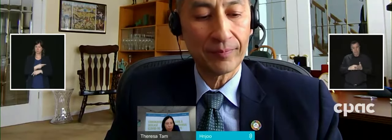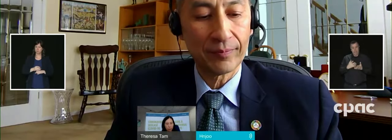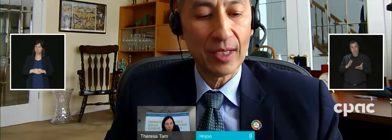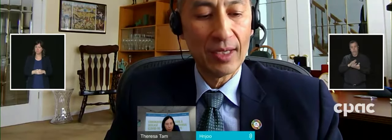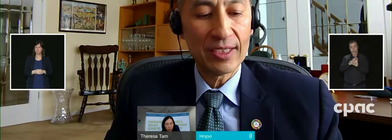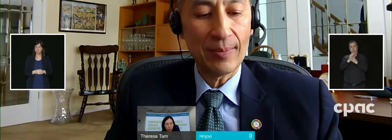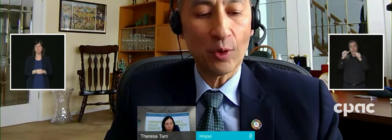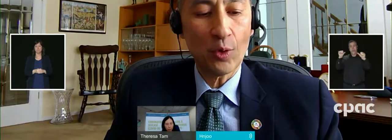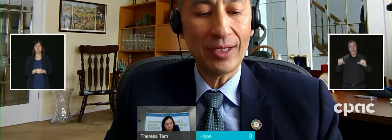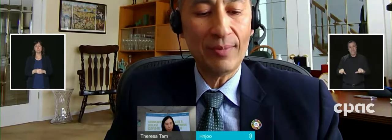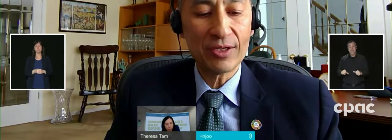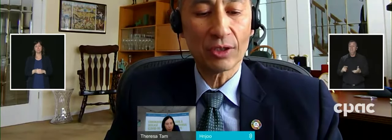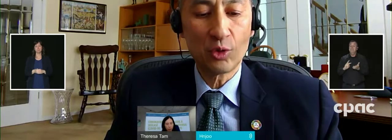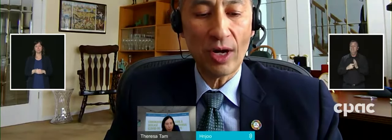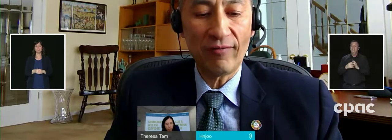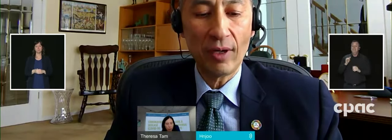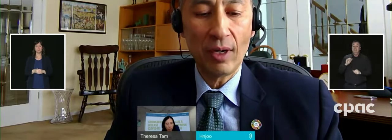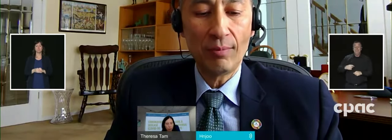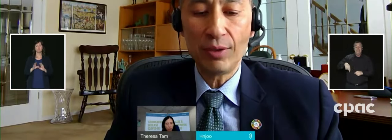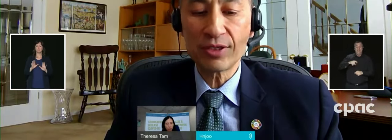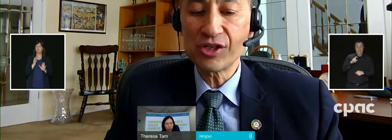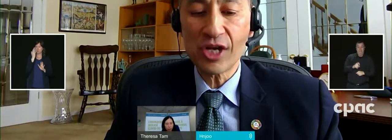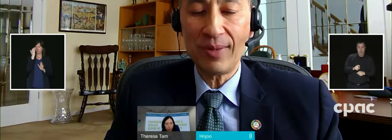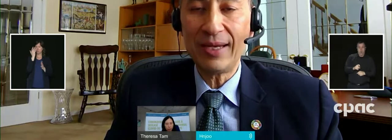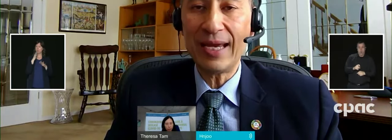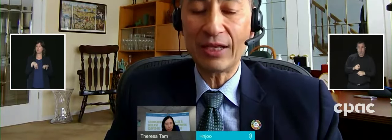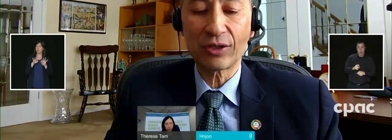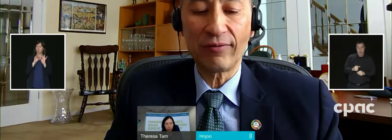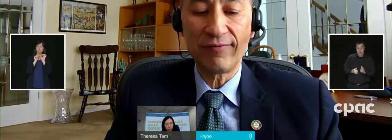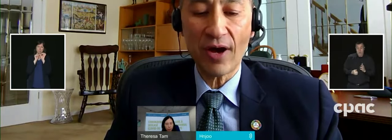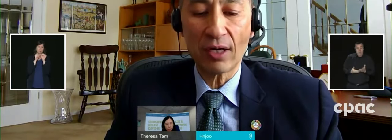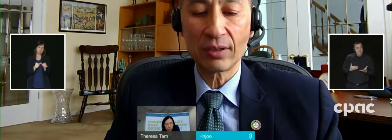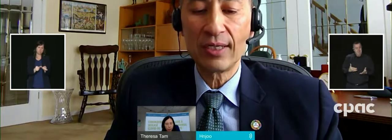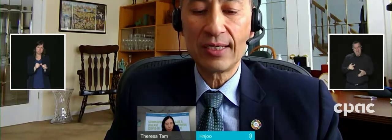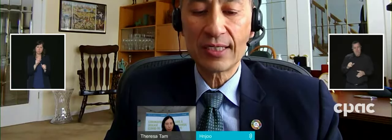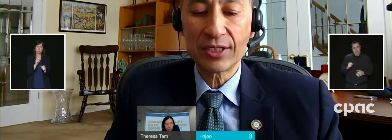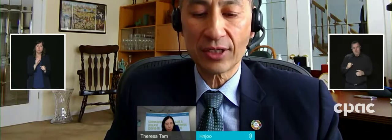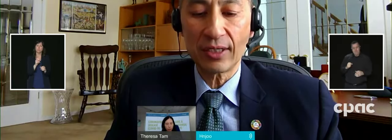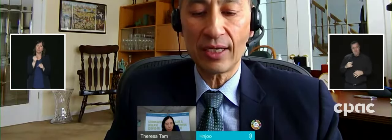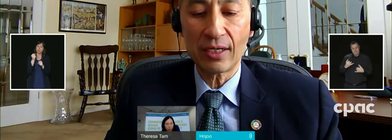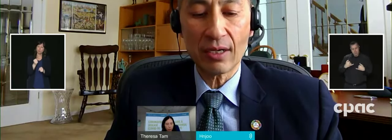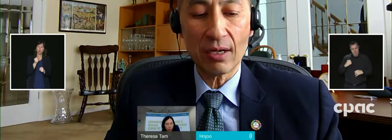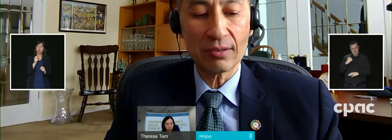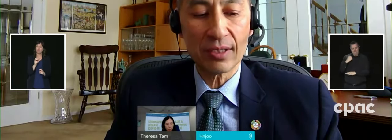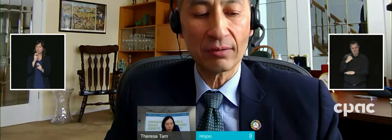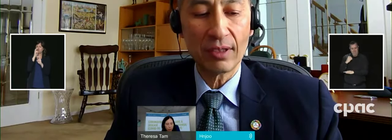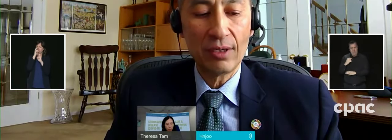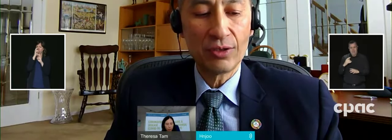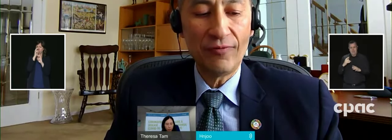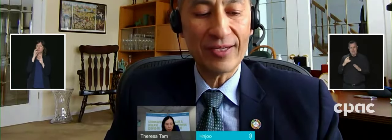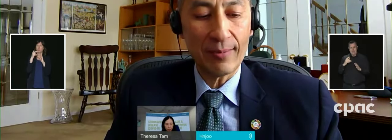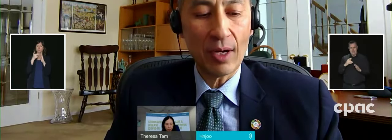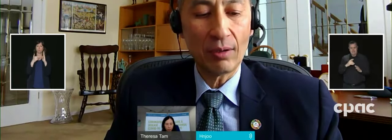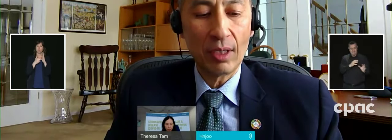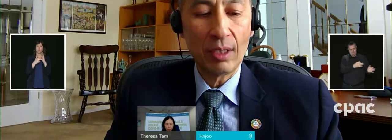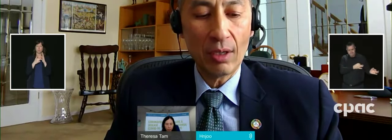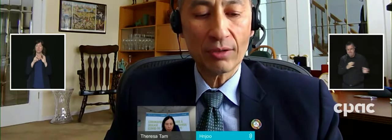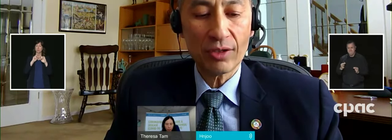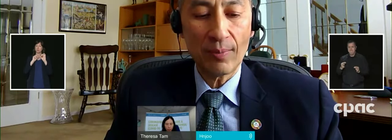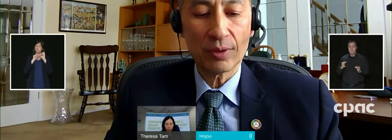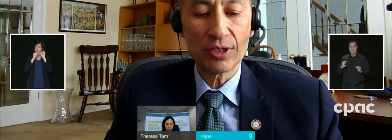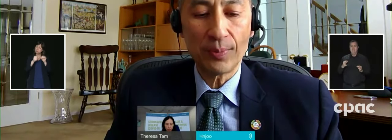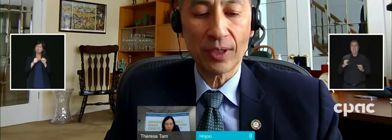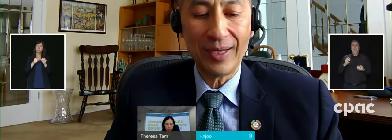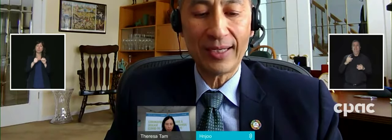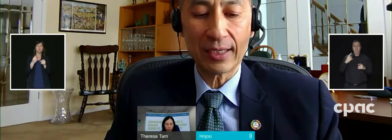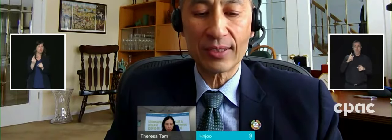augmentée. C'est pourquoi les mesures doivent, plus que jamais, être fortes, strictes et constantes suffisamment